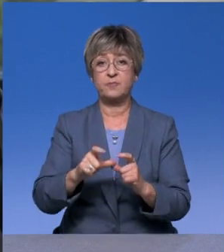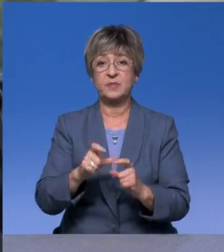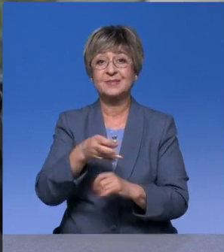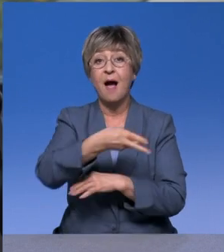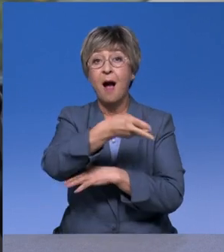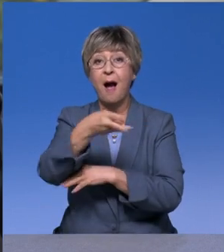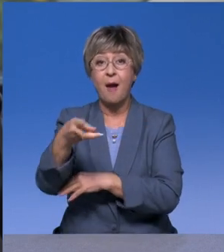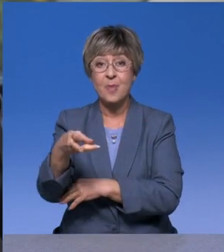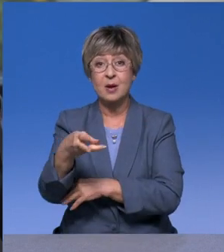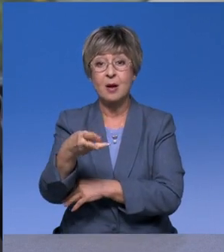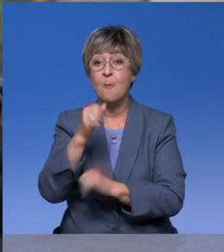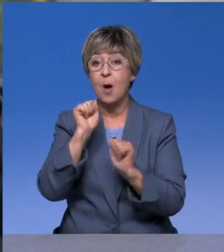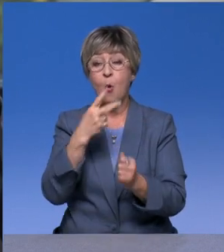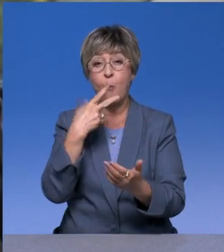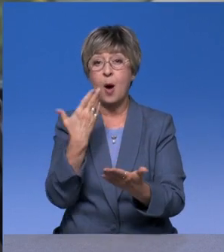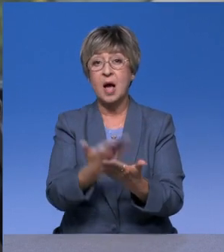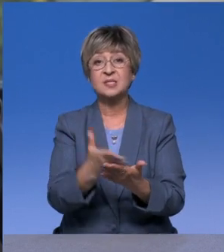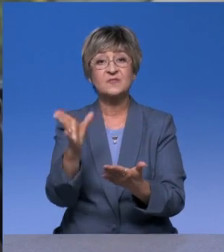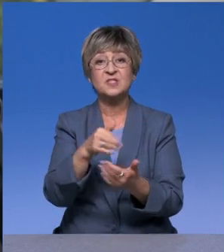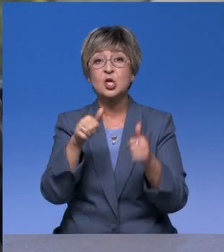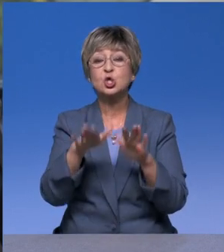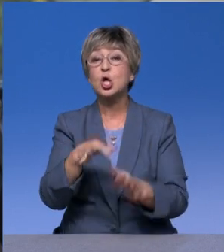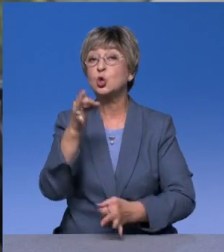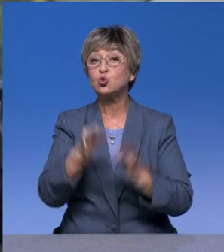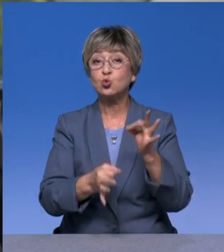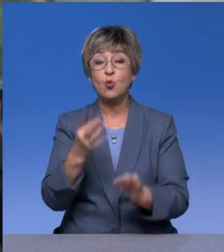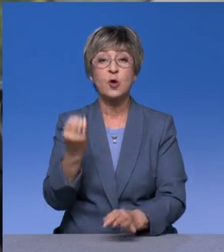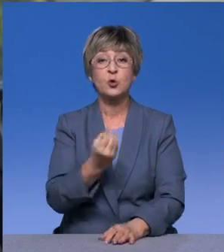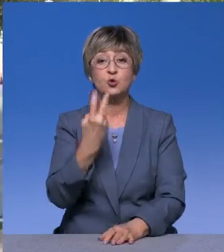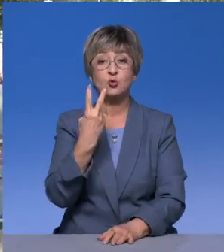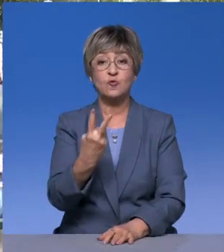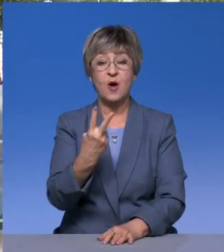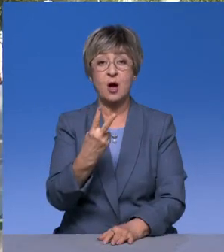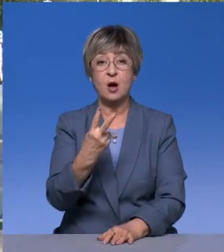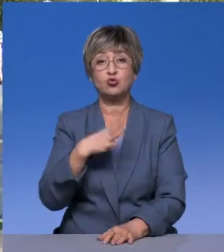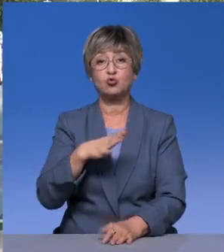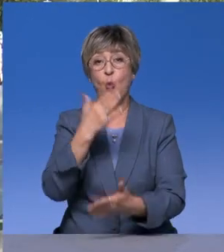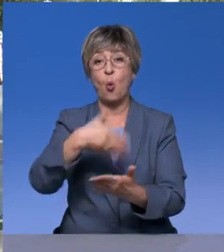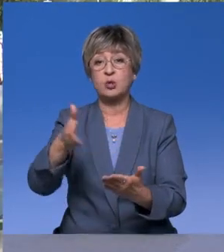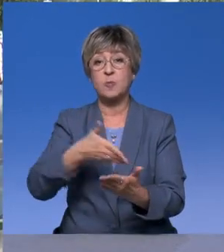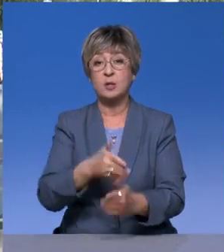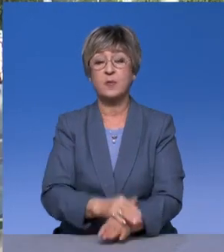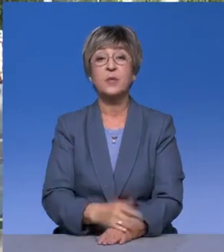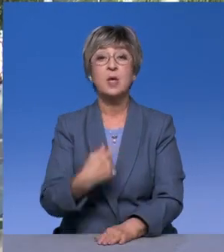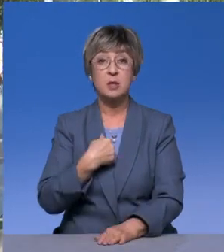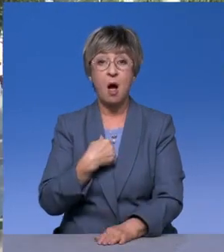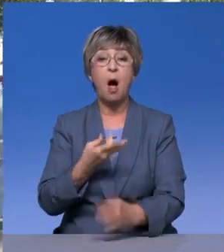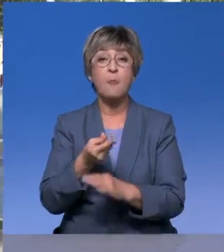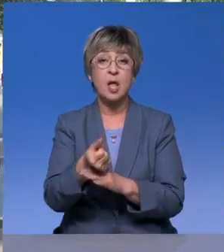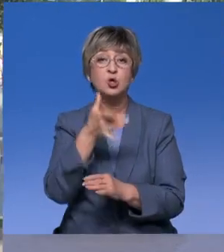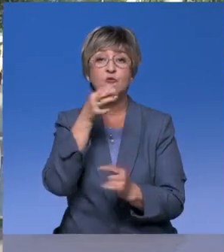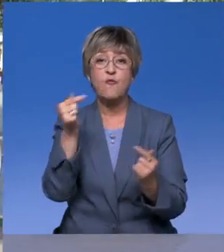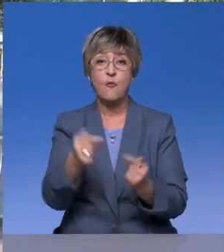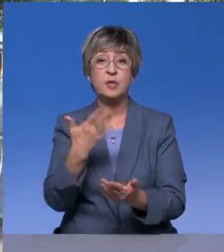видеонаблюдения все. Могу показать все решения судов. И сейчас еще 2 на отмене. Ну, я всегда стараюсь вовремя оплачивать, если